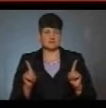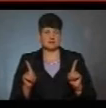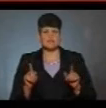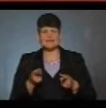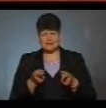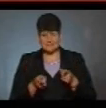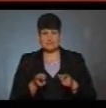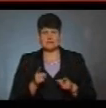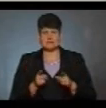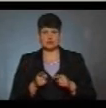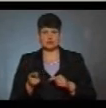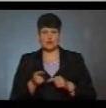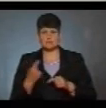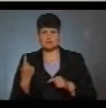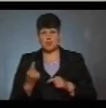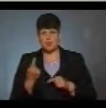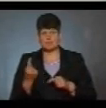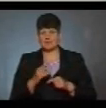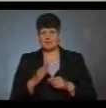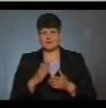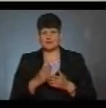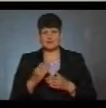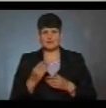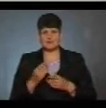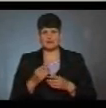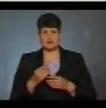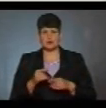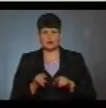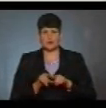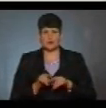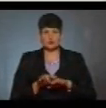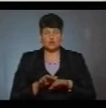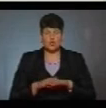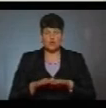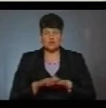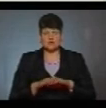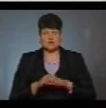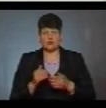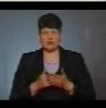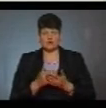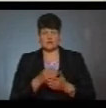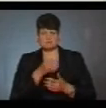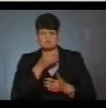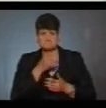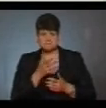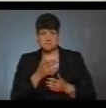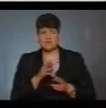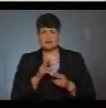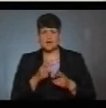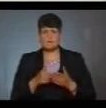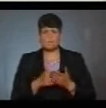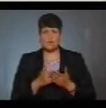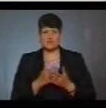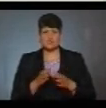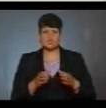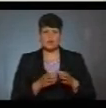дійсно Тернопільська область не є однорідна в політичних симпатіях, як до політичних